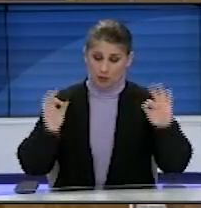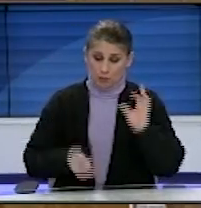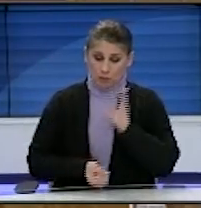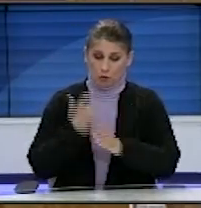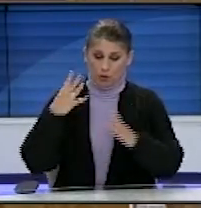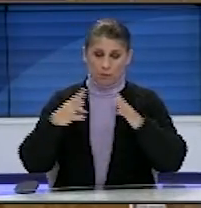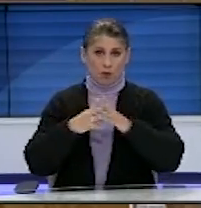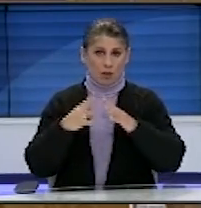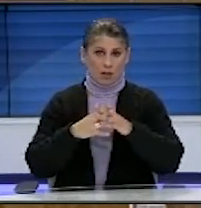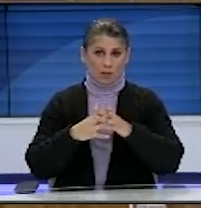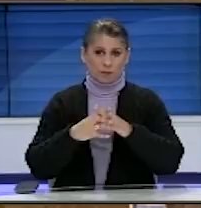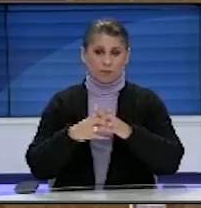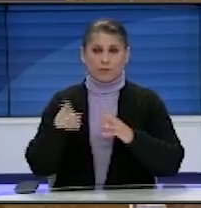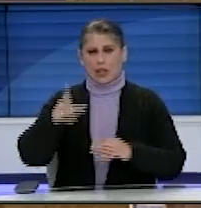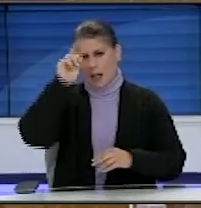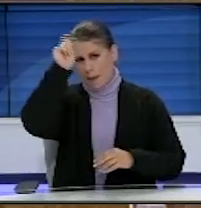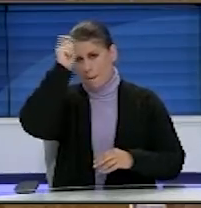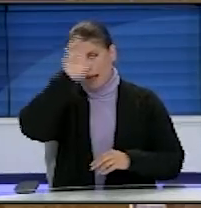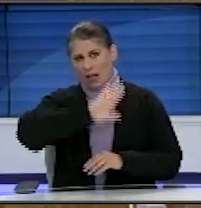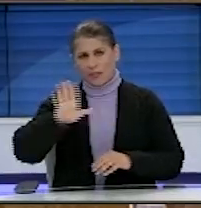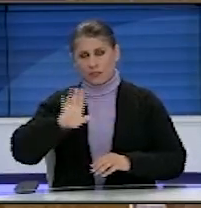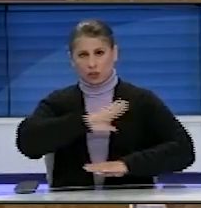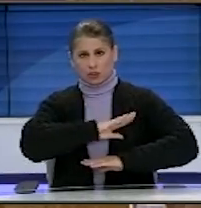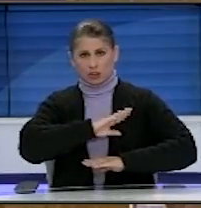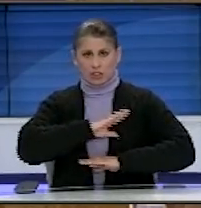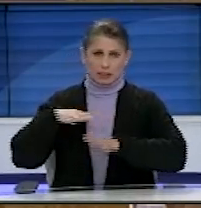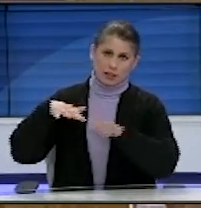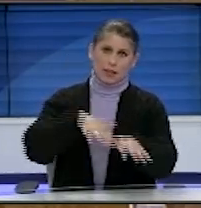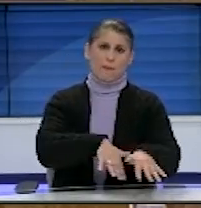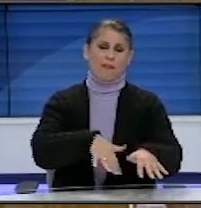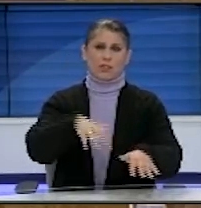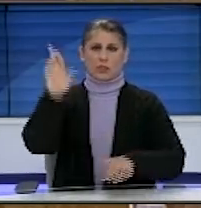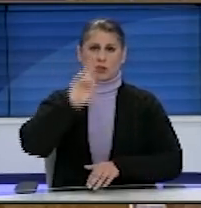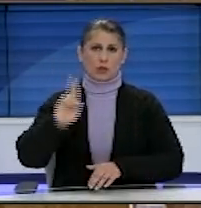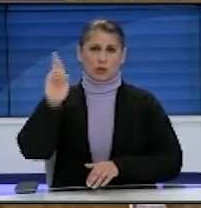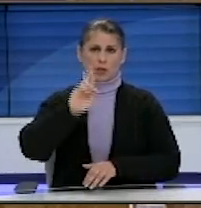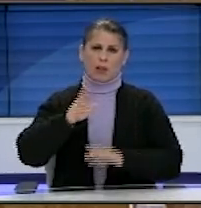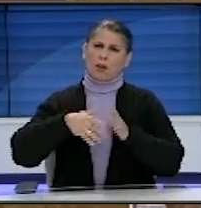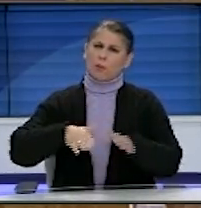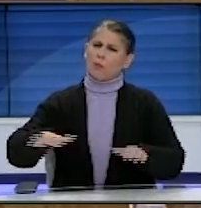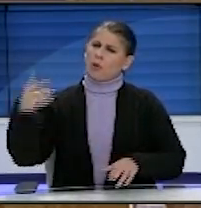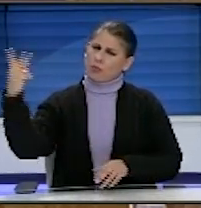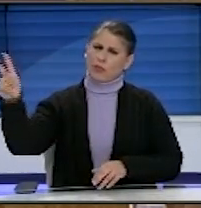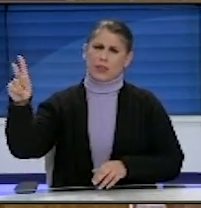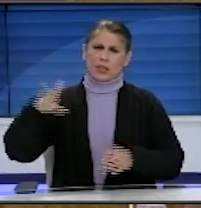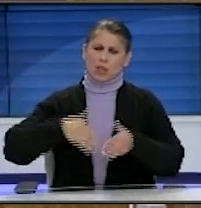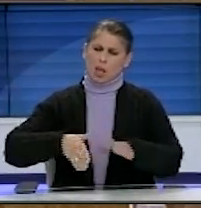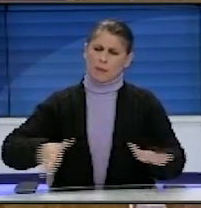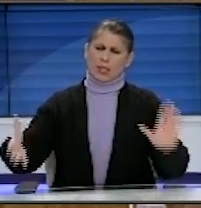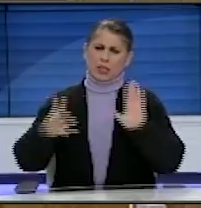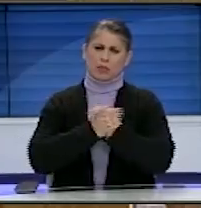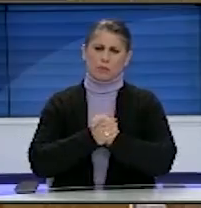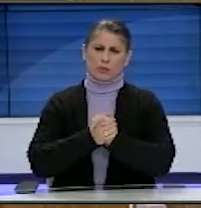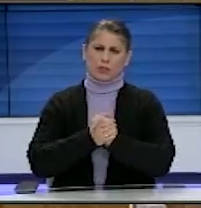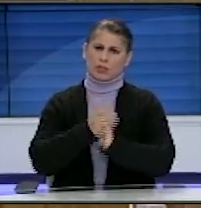του νέου πολέμου ήταν η απαράδεκτη στρατιωτική επέμβαση της Ρωσίας, που προωθεί τα δικά της σχέδια καπιταλιστικής